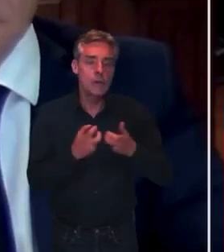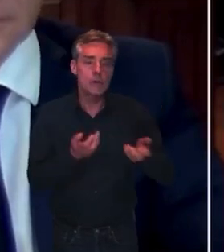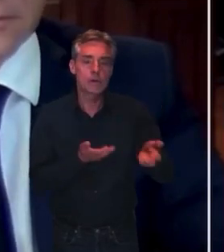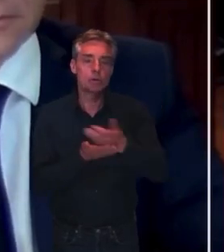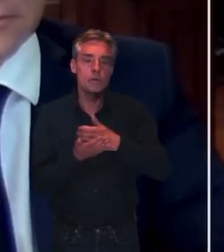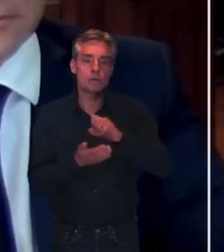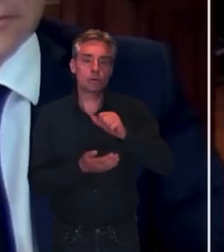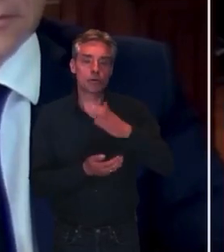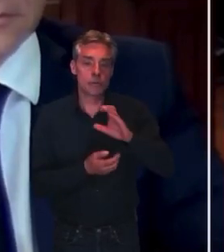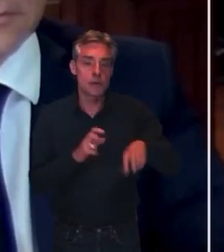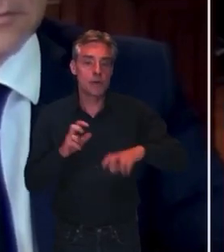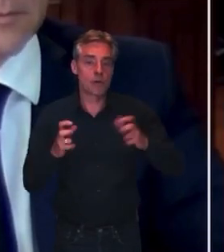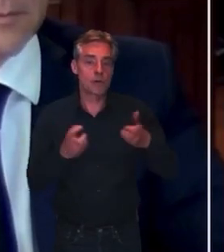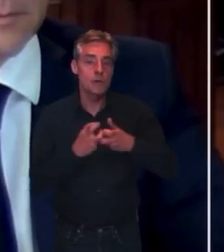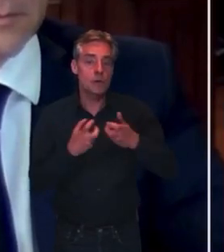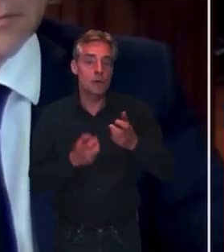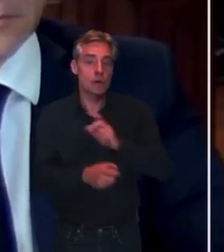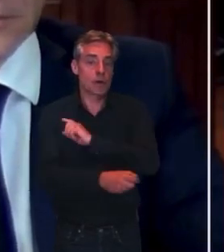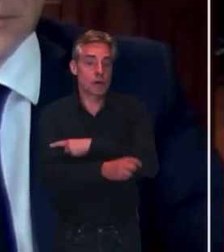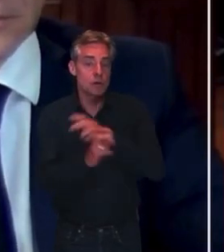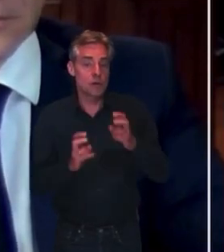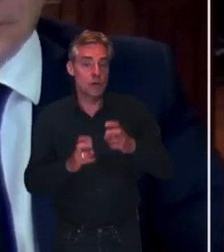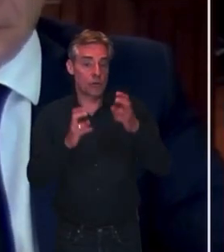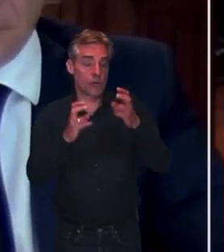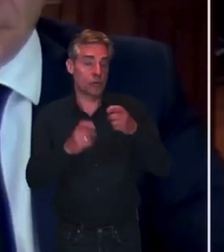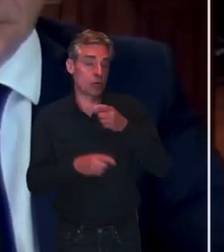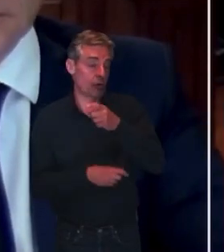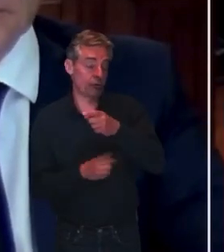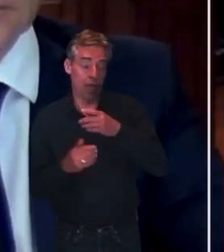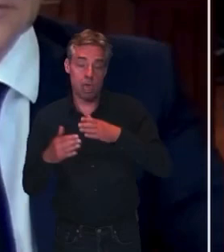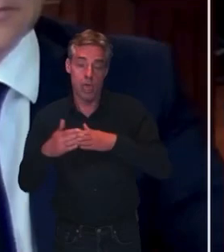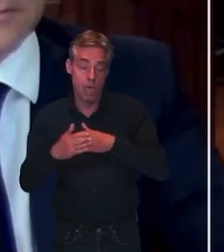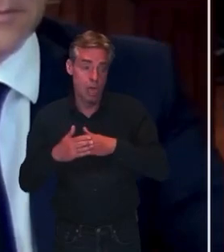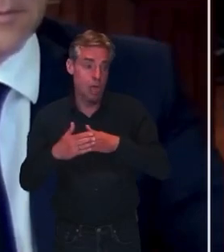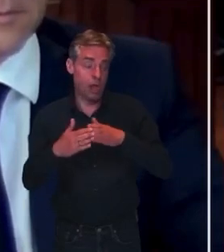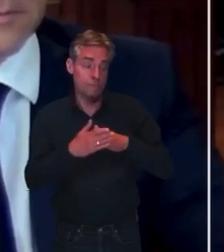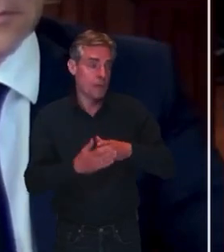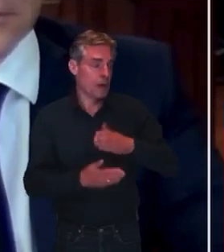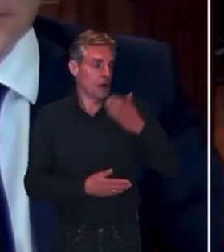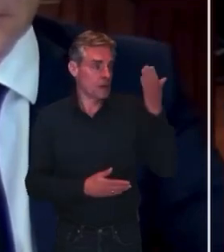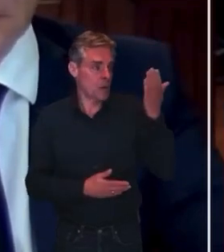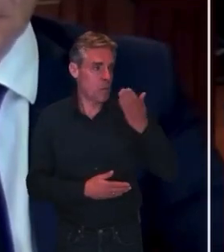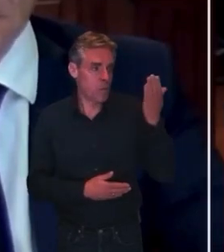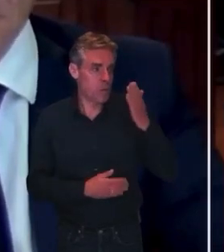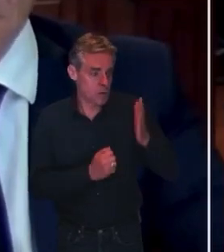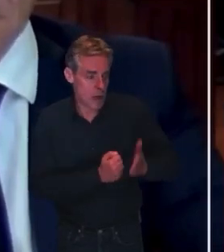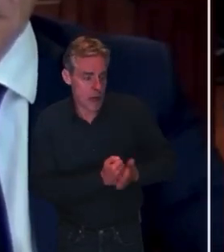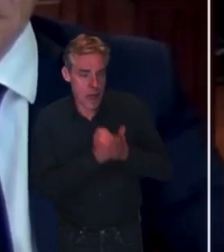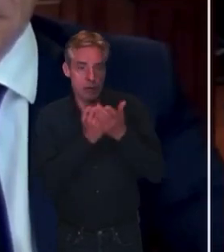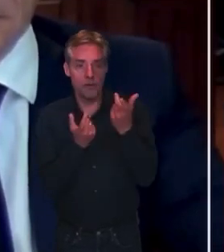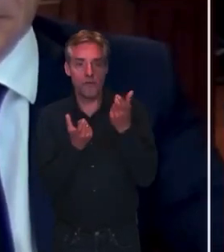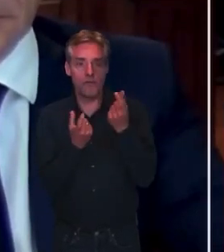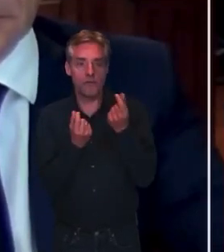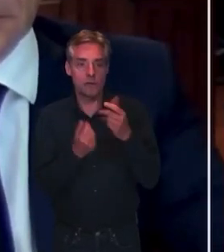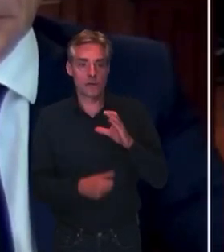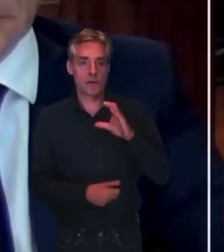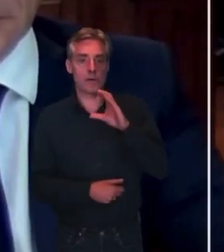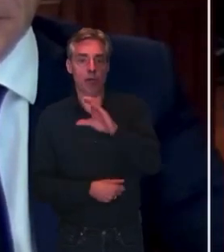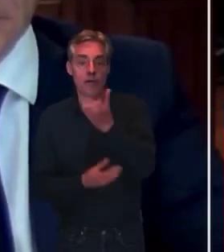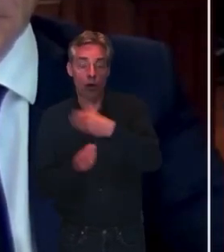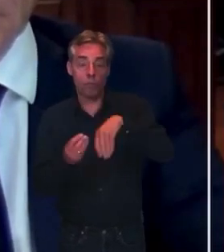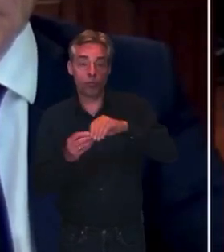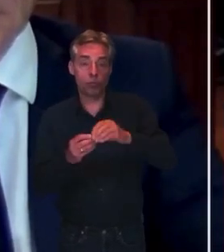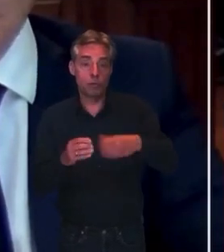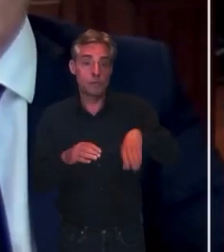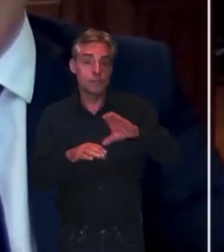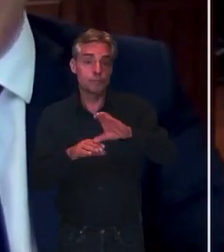l'augmentation de l'énergie. Et ils ne passeront pas le cap. Et ils ont impérativement besoin d'être soutenus.